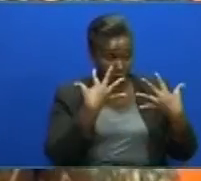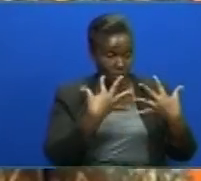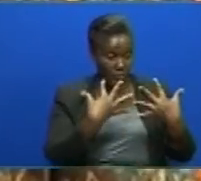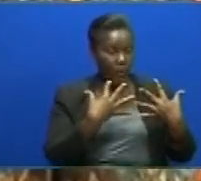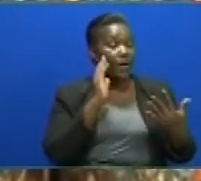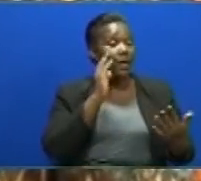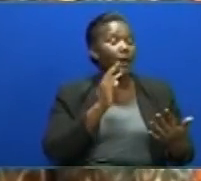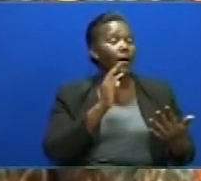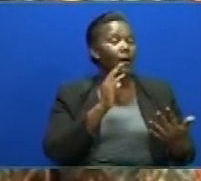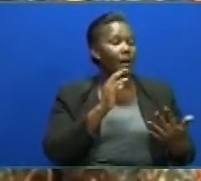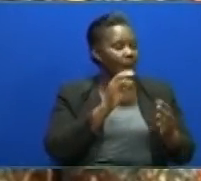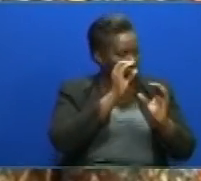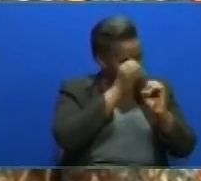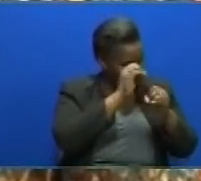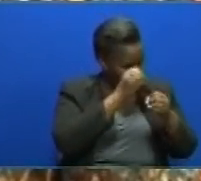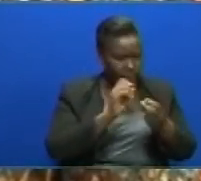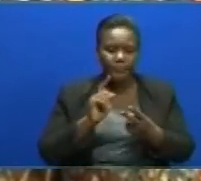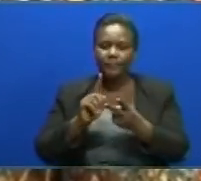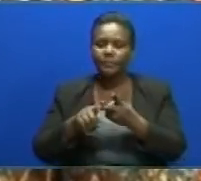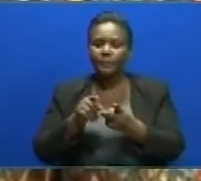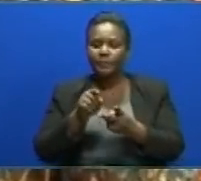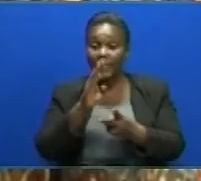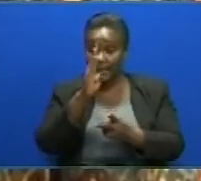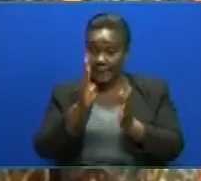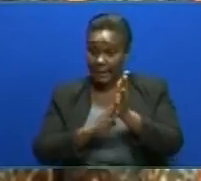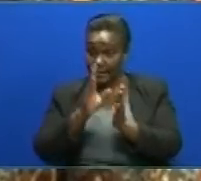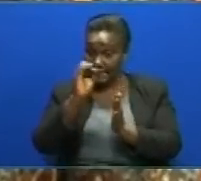kuwapima. 90% ya wale ambao